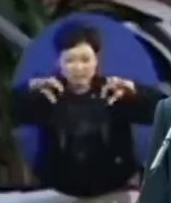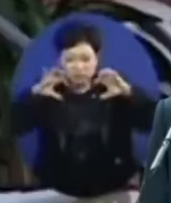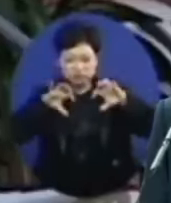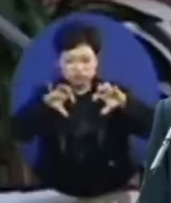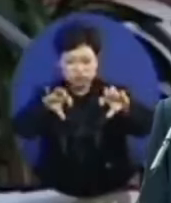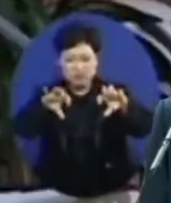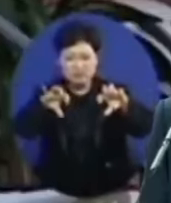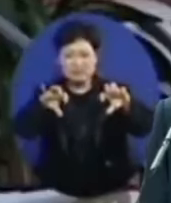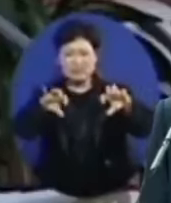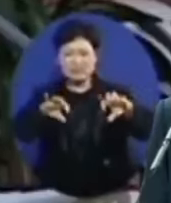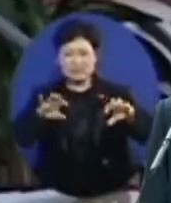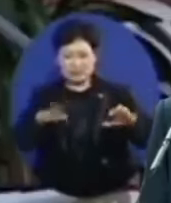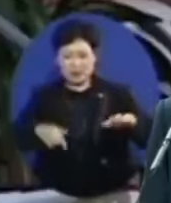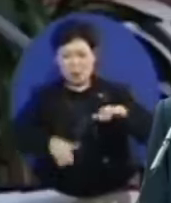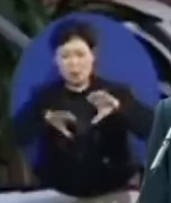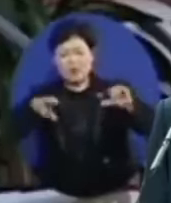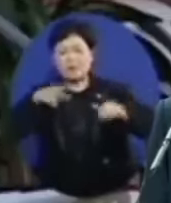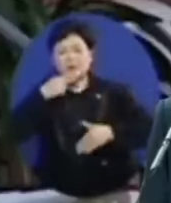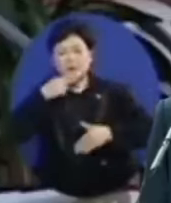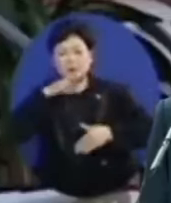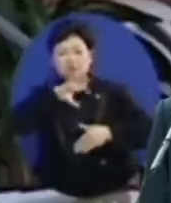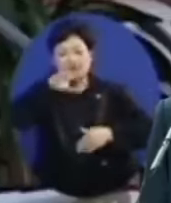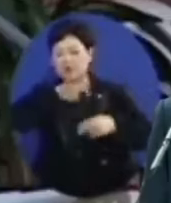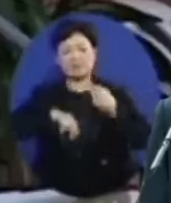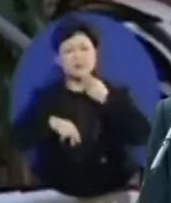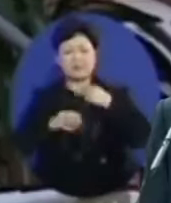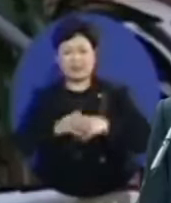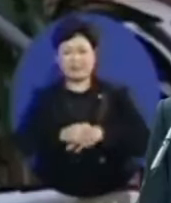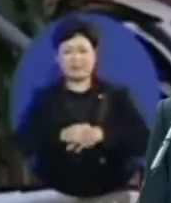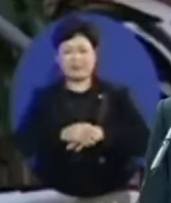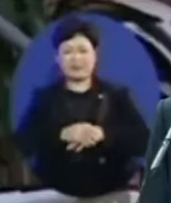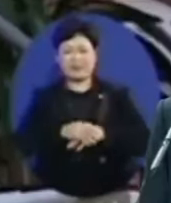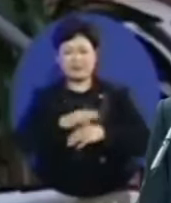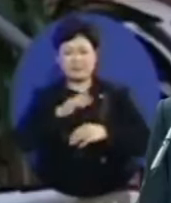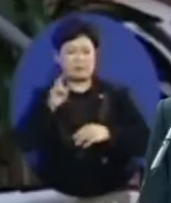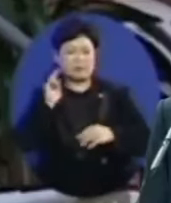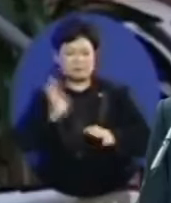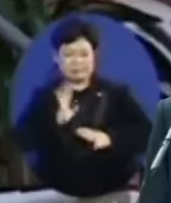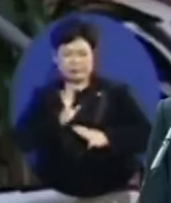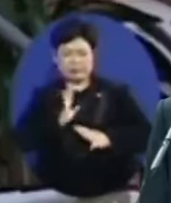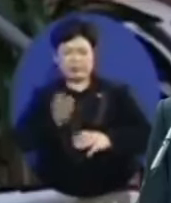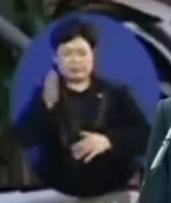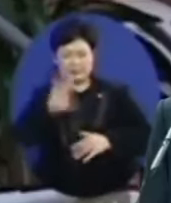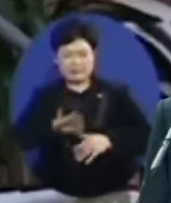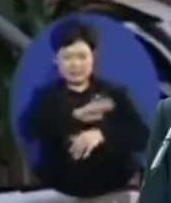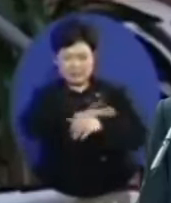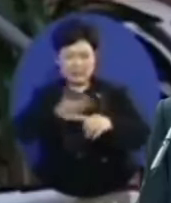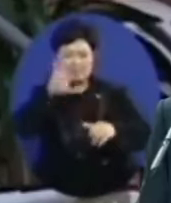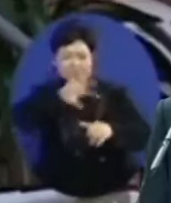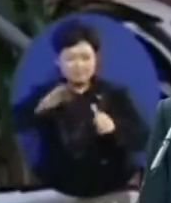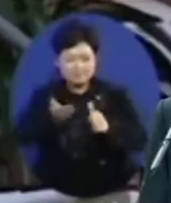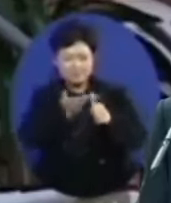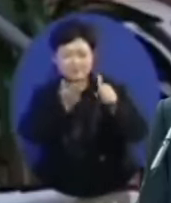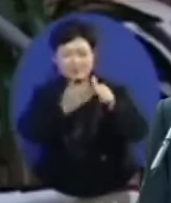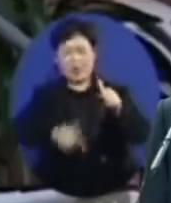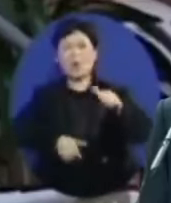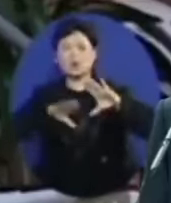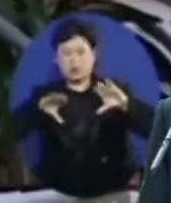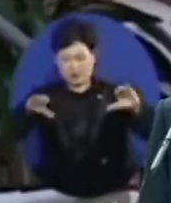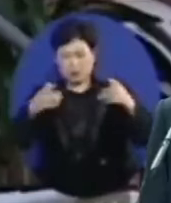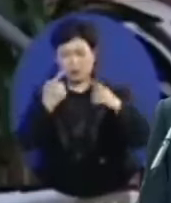범은 온유하지 못합니다. 길들이지 않습니다. 사나운 짐승입니다. 그러나 길 잘 들인 건 온유합니다.